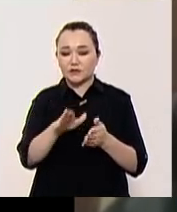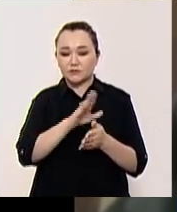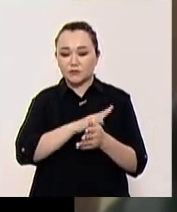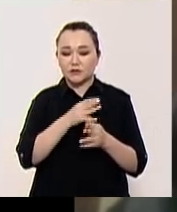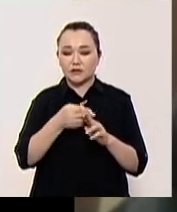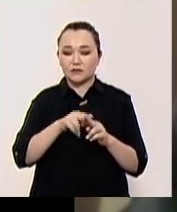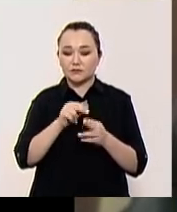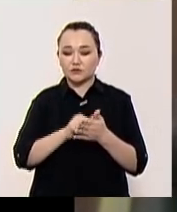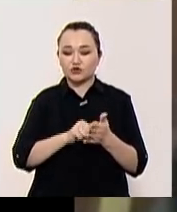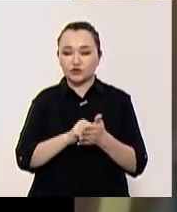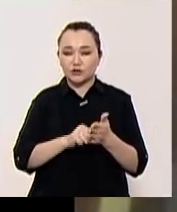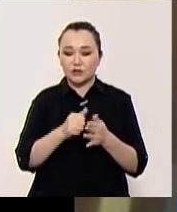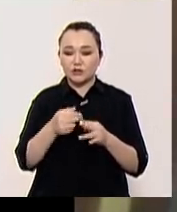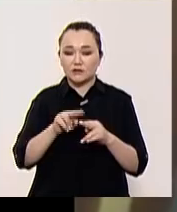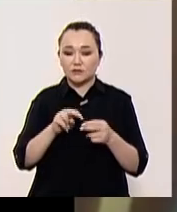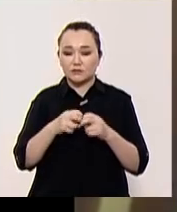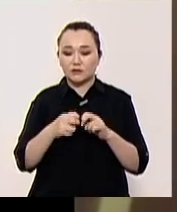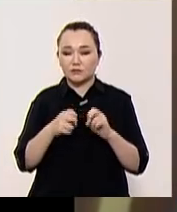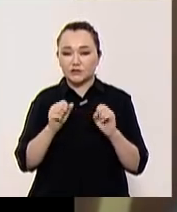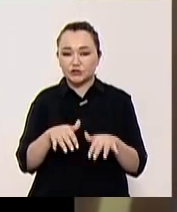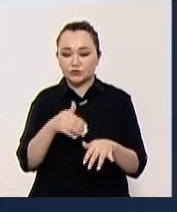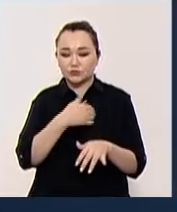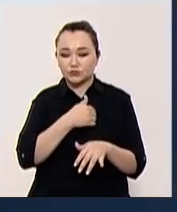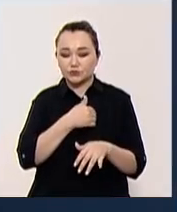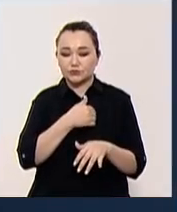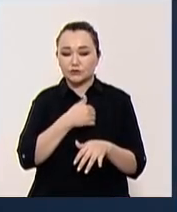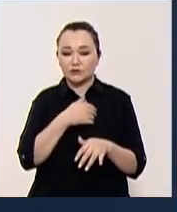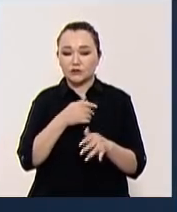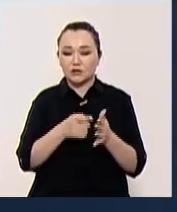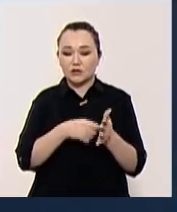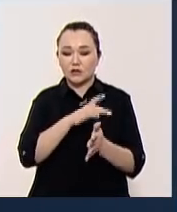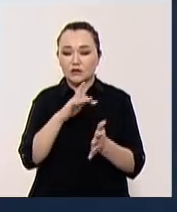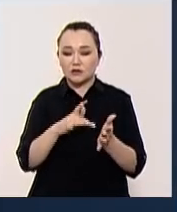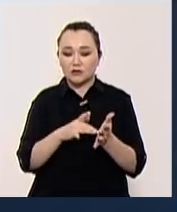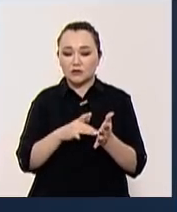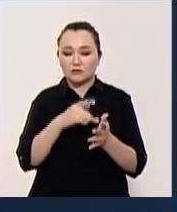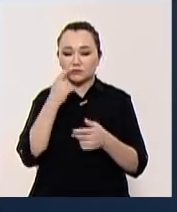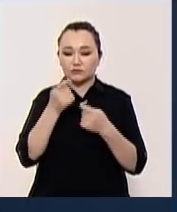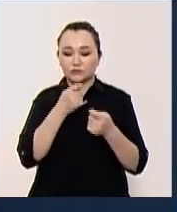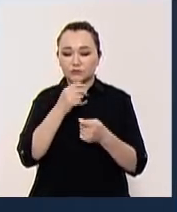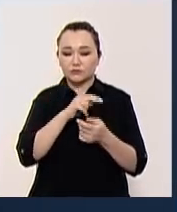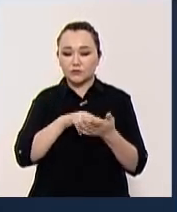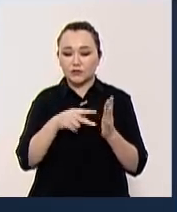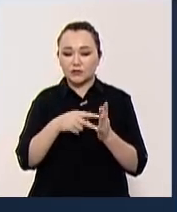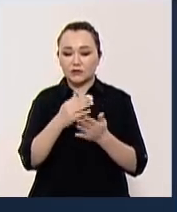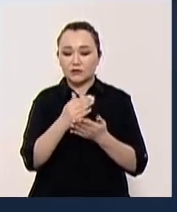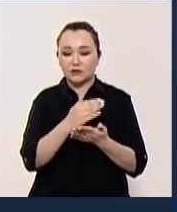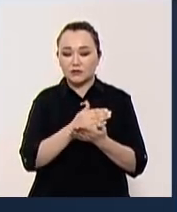Бұл себептен бұл мәселені шешу үшін Қарағанды қаласының игжей-тегжейлі жоспарлау